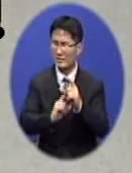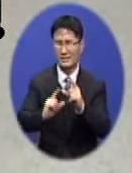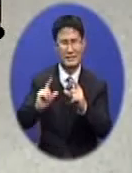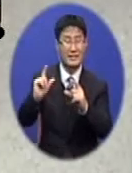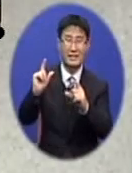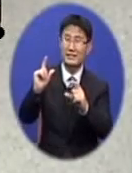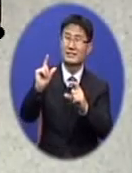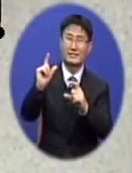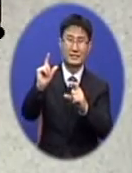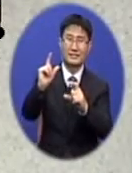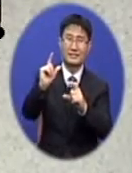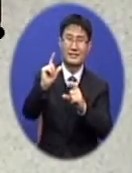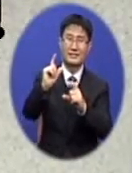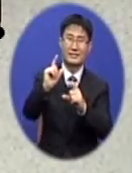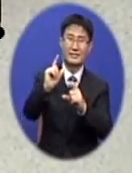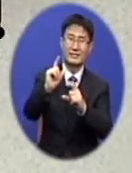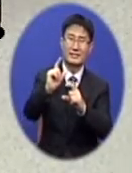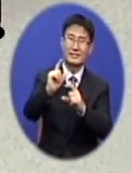더 이상은